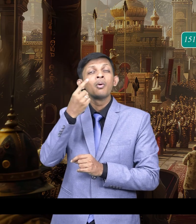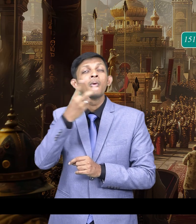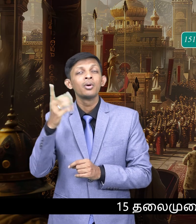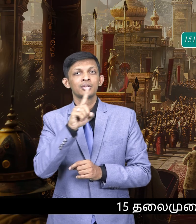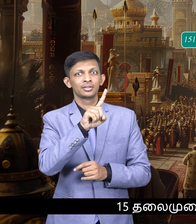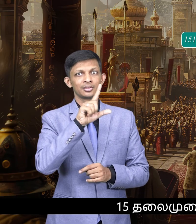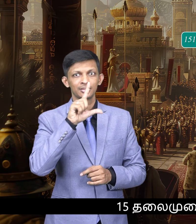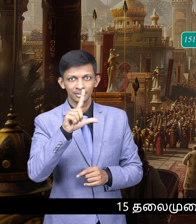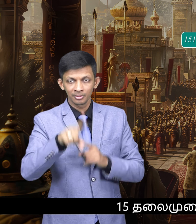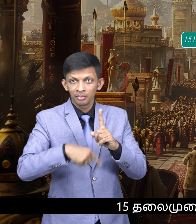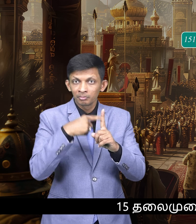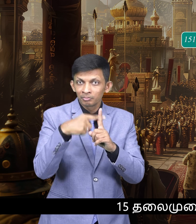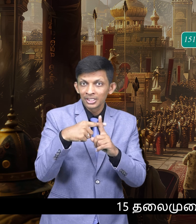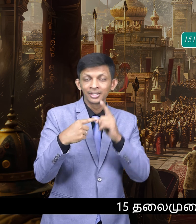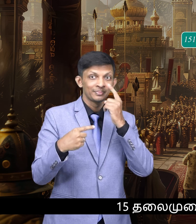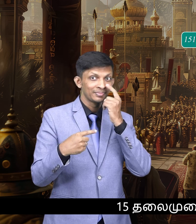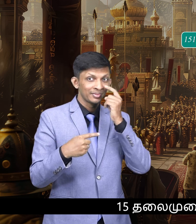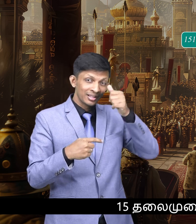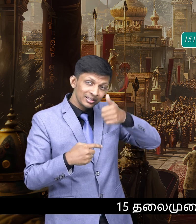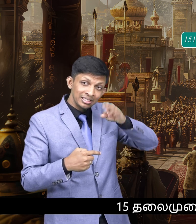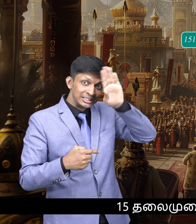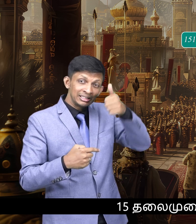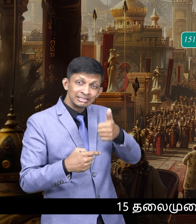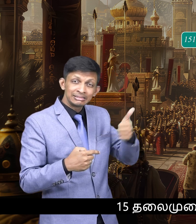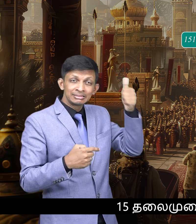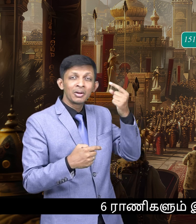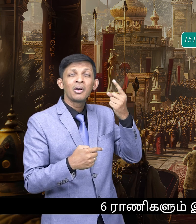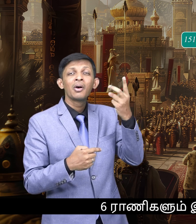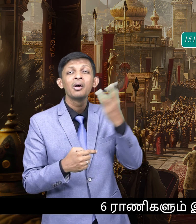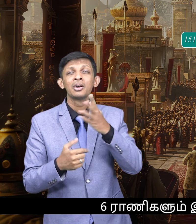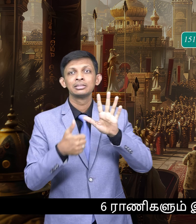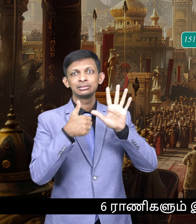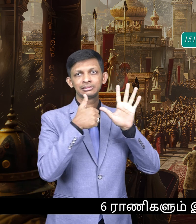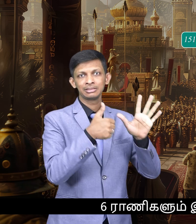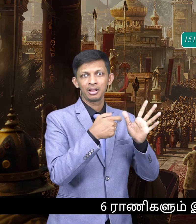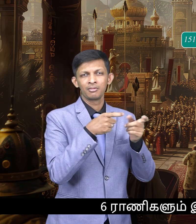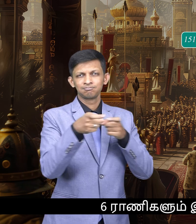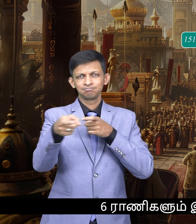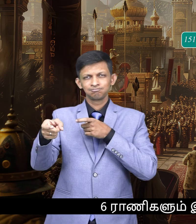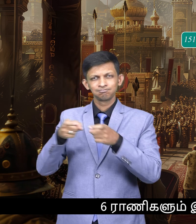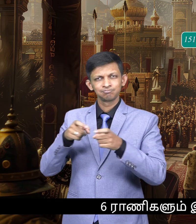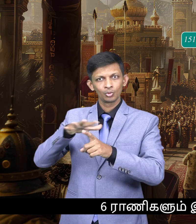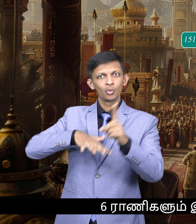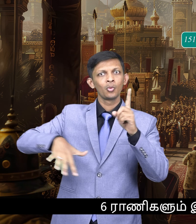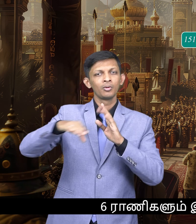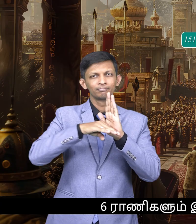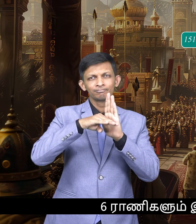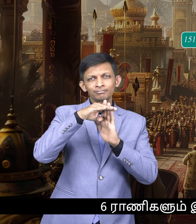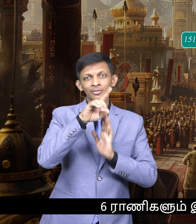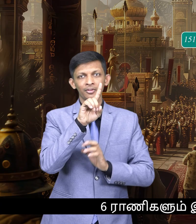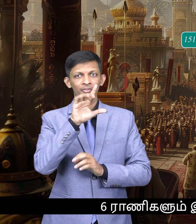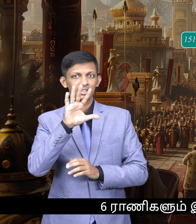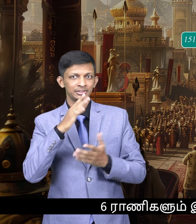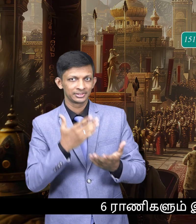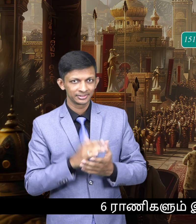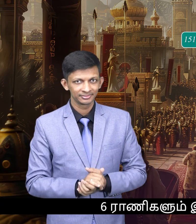1948 வரை 15 தலைமுறைகளாக 17 மன்னர்களும் 6 ராணிகளும் இந்த பகுதியை ஆண்டனர்.